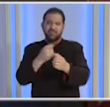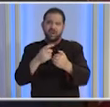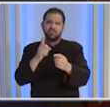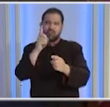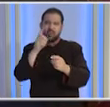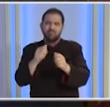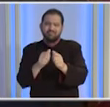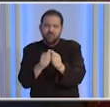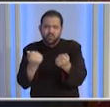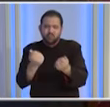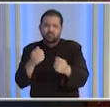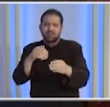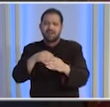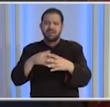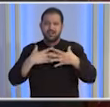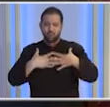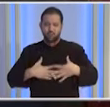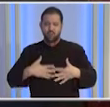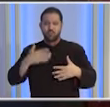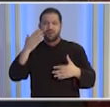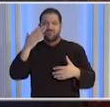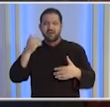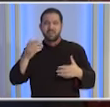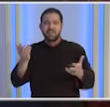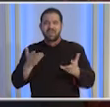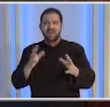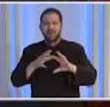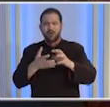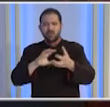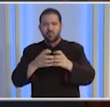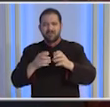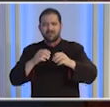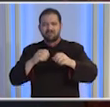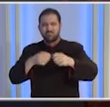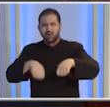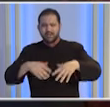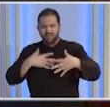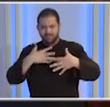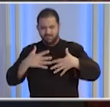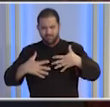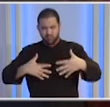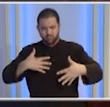în trupul femeii, care perturbă toate funcțiile organice. Și